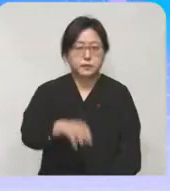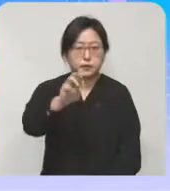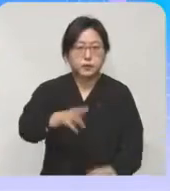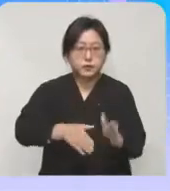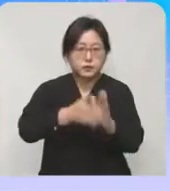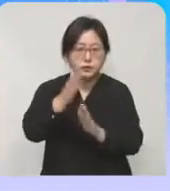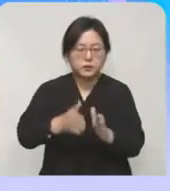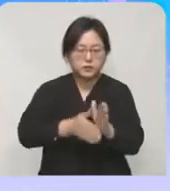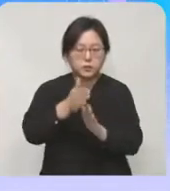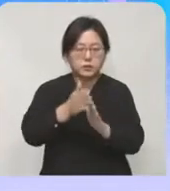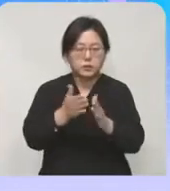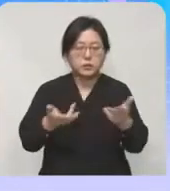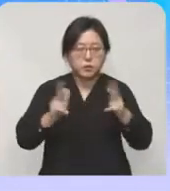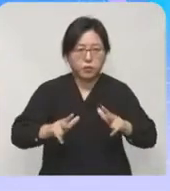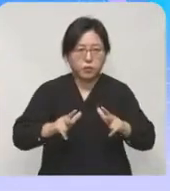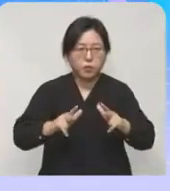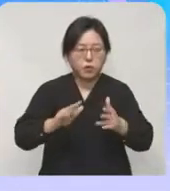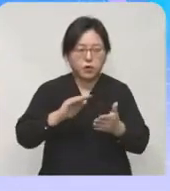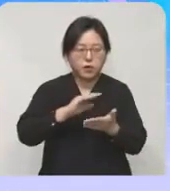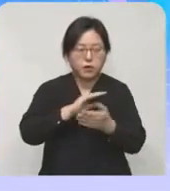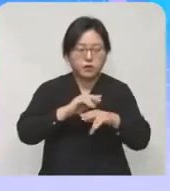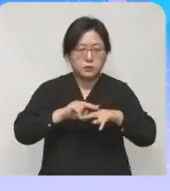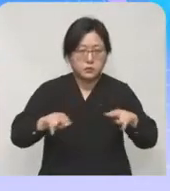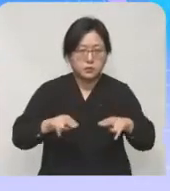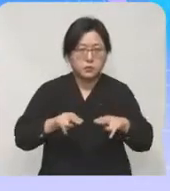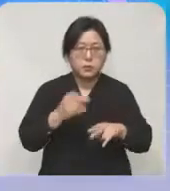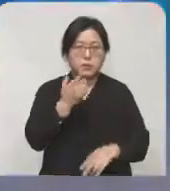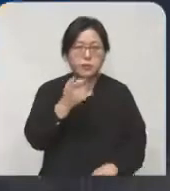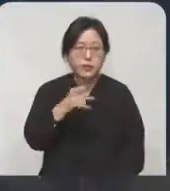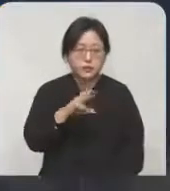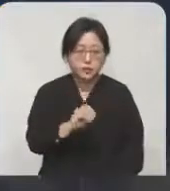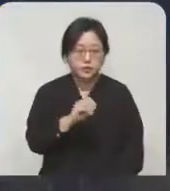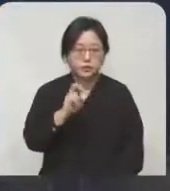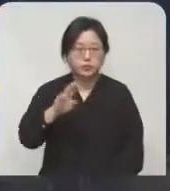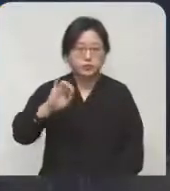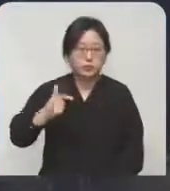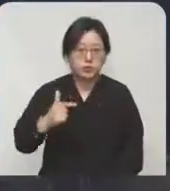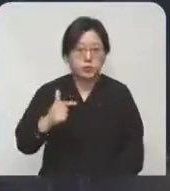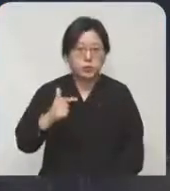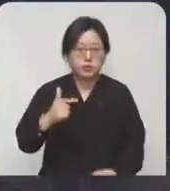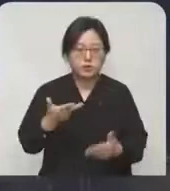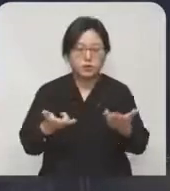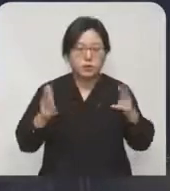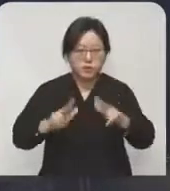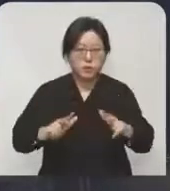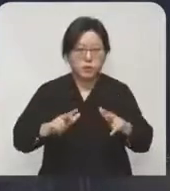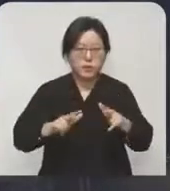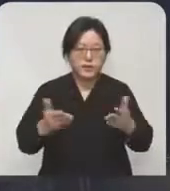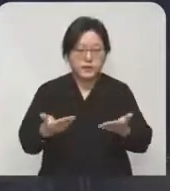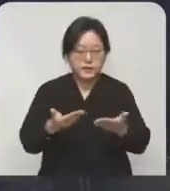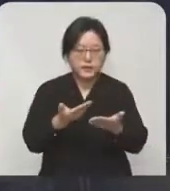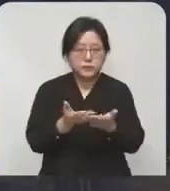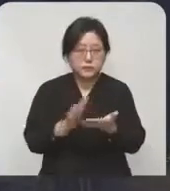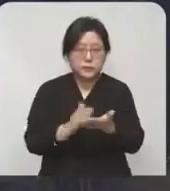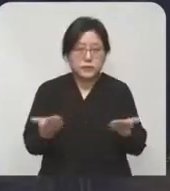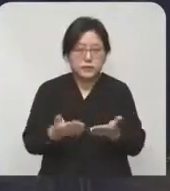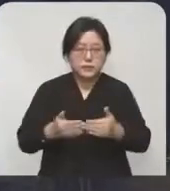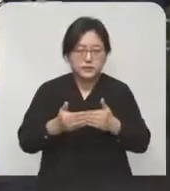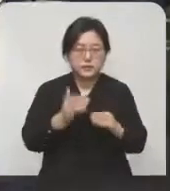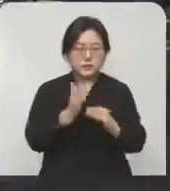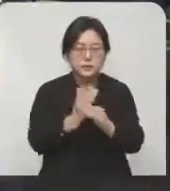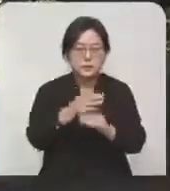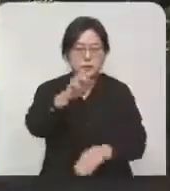방지 씨가 도시 공은 일몰제 해소를 위해서 화정 근린공원과 운천 근린공원 조성 사업을 추진합니다